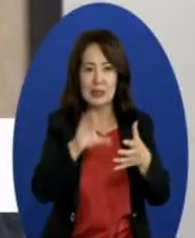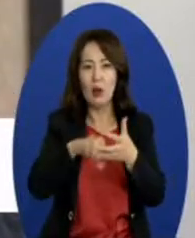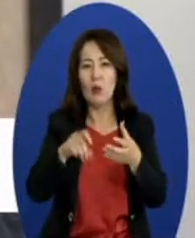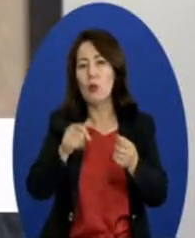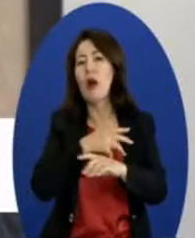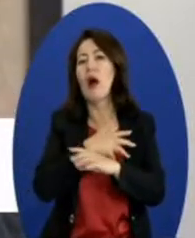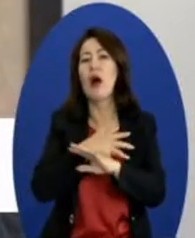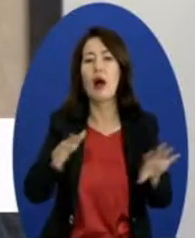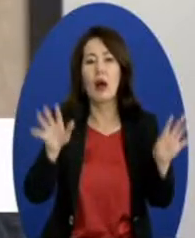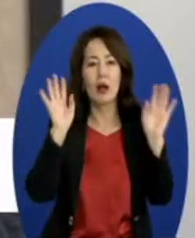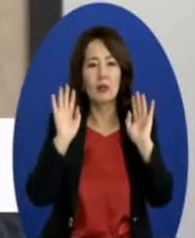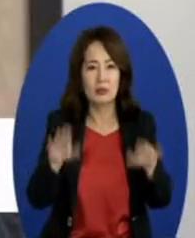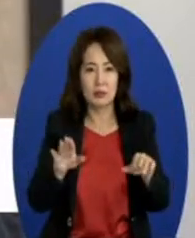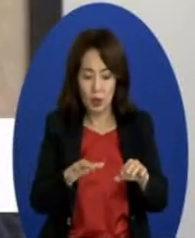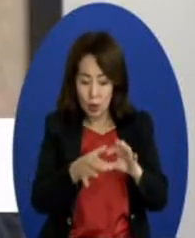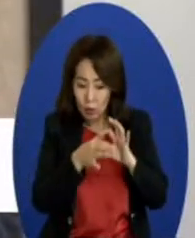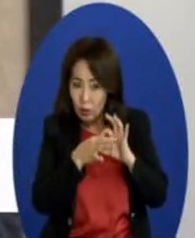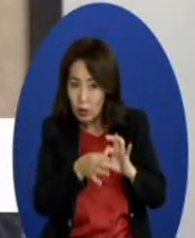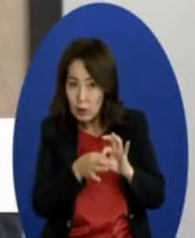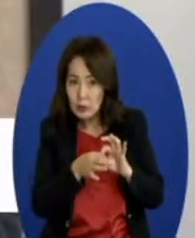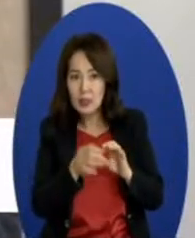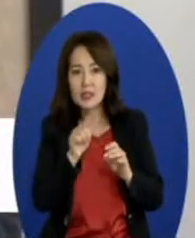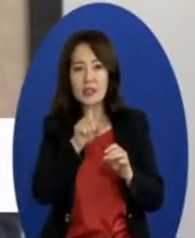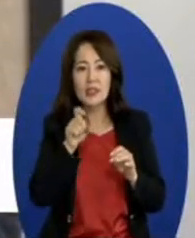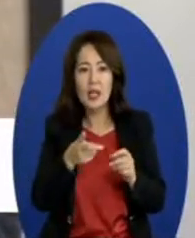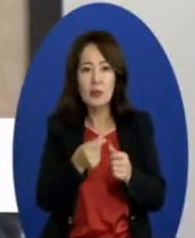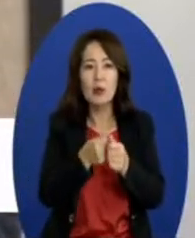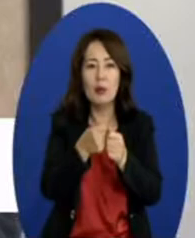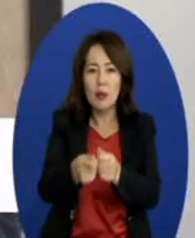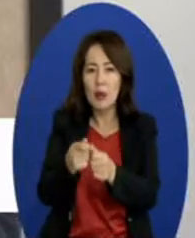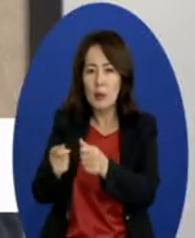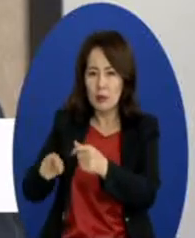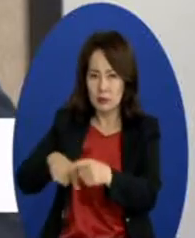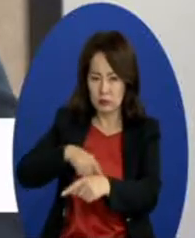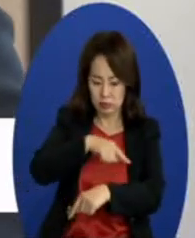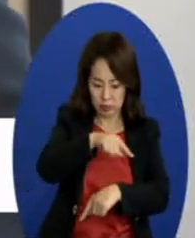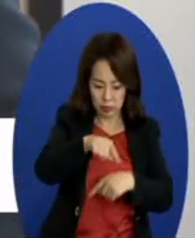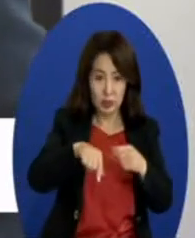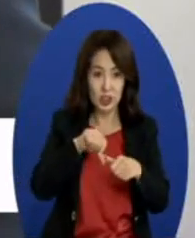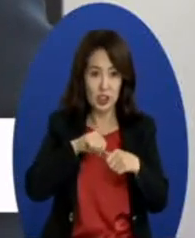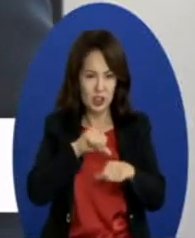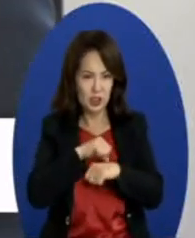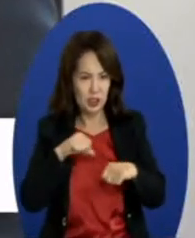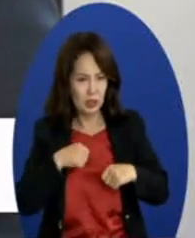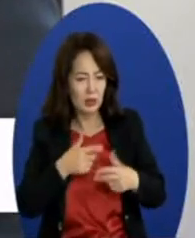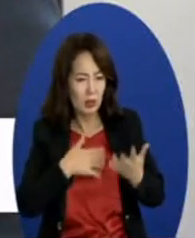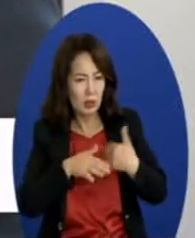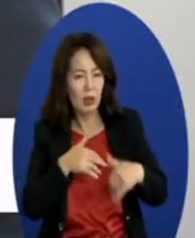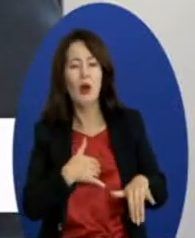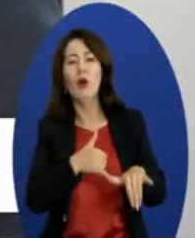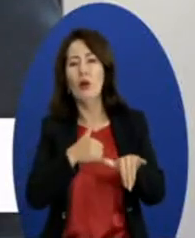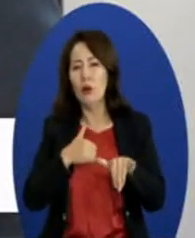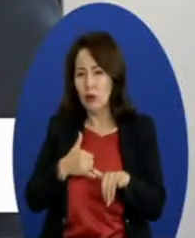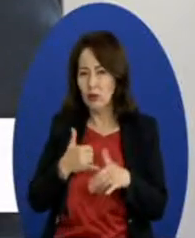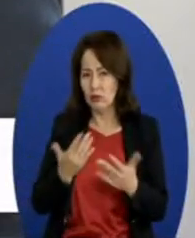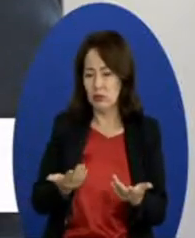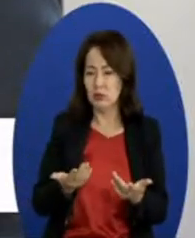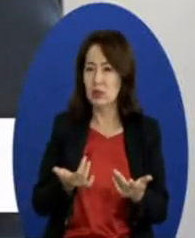задгай байдал, түүн дээр дөрөөлсөн зээл олголтын үйл ажиллагаа цаашлаад иргэд хохирох ийм эрх